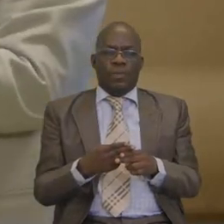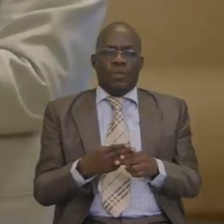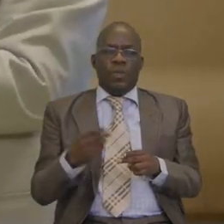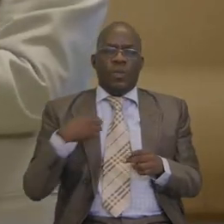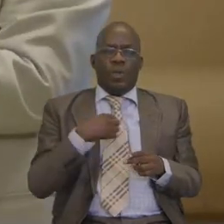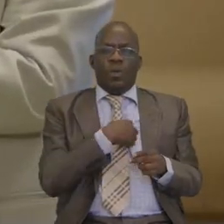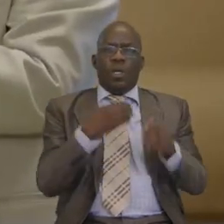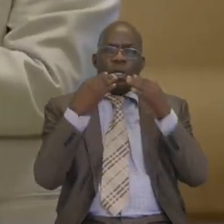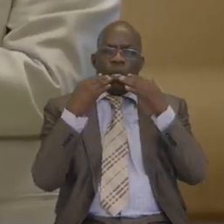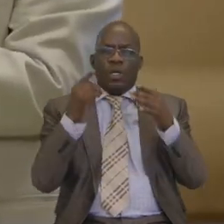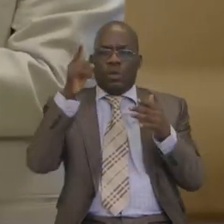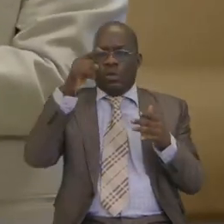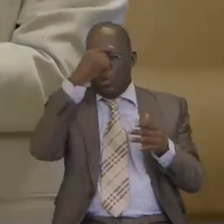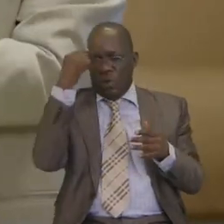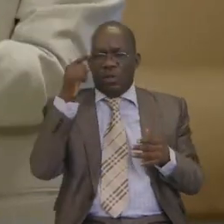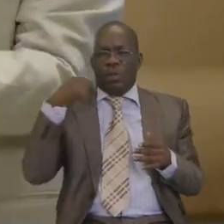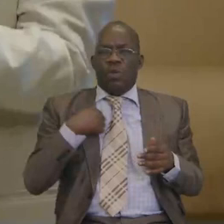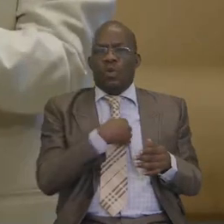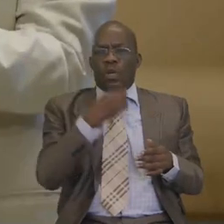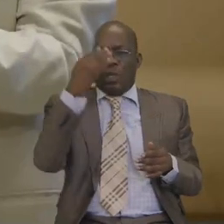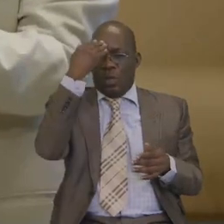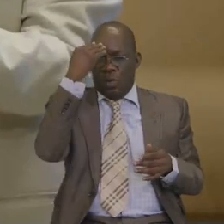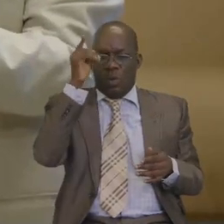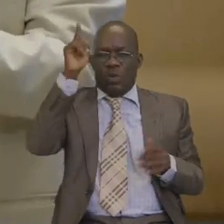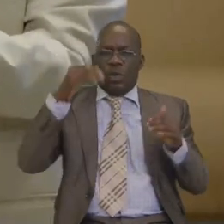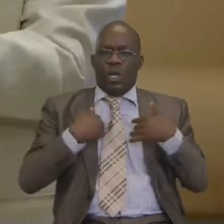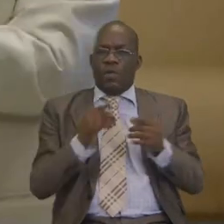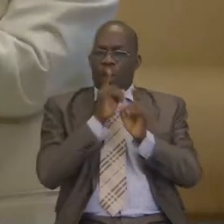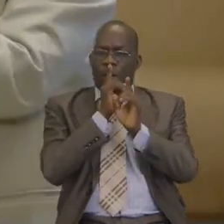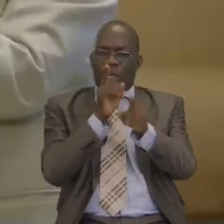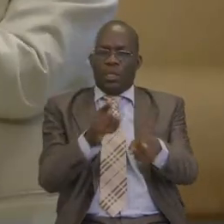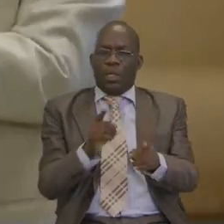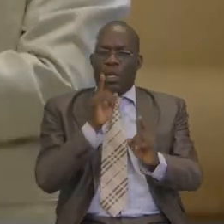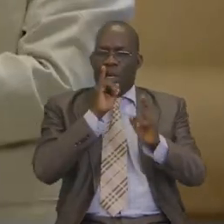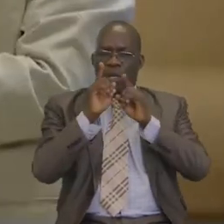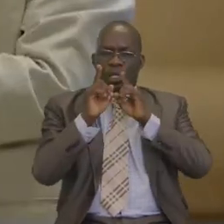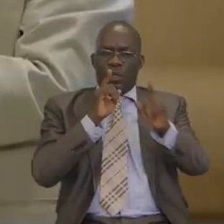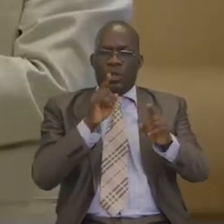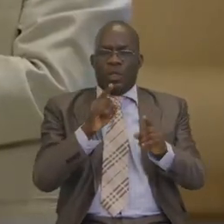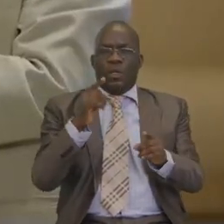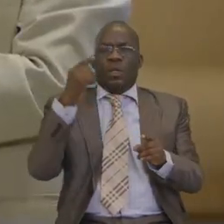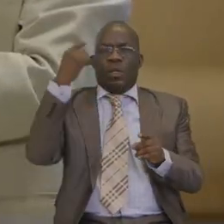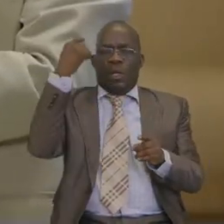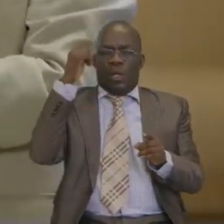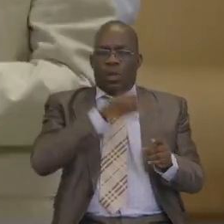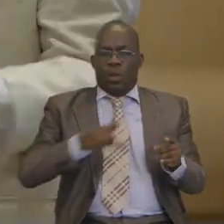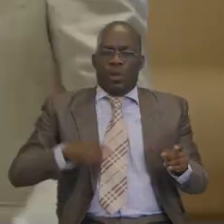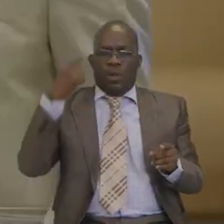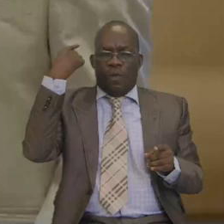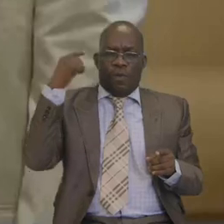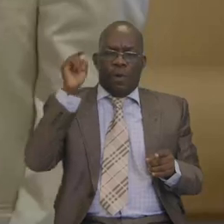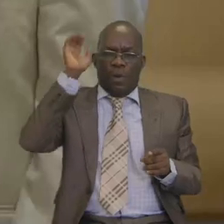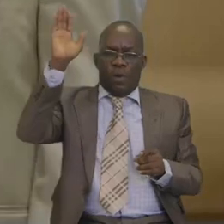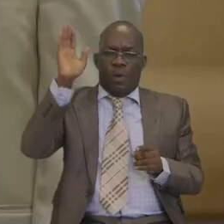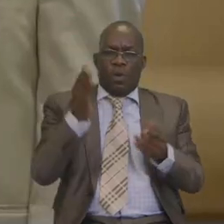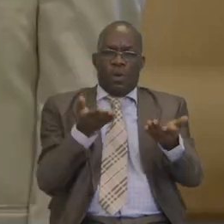Nous te remercions pour l'exaucement. Parle Seigneur, car tes serviteurs écoutent. Au